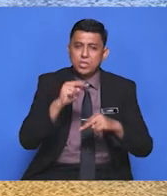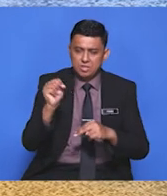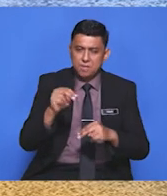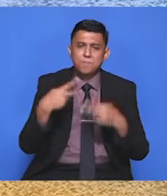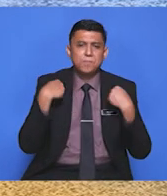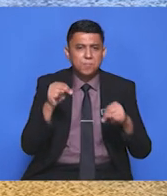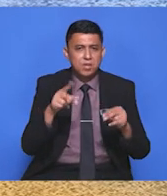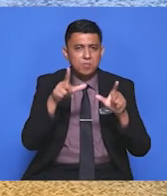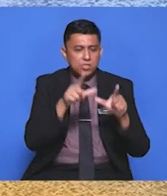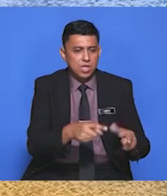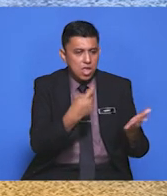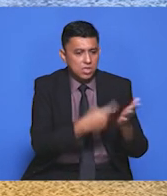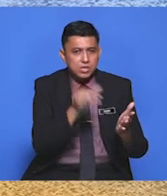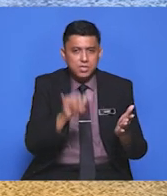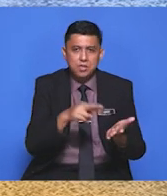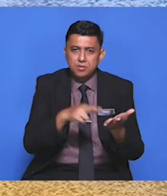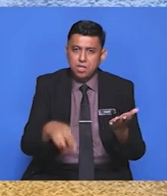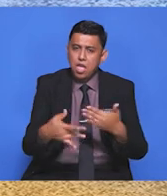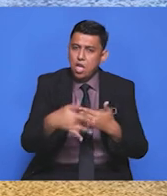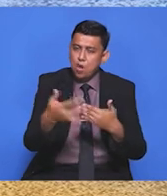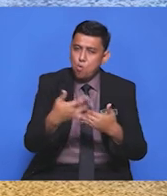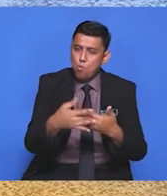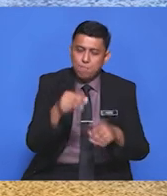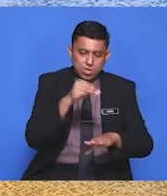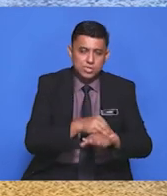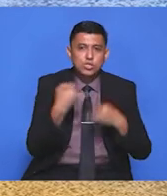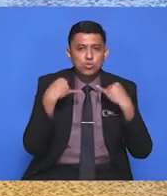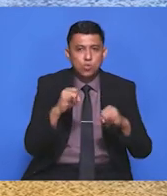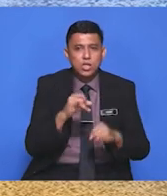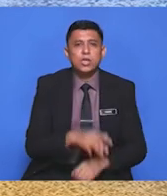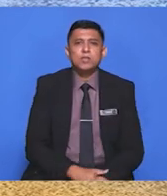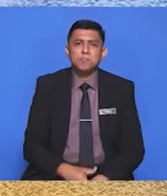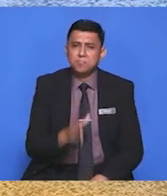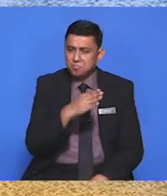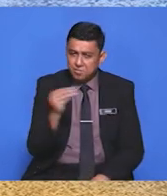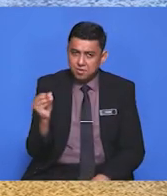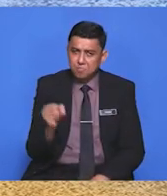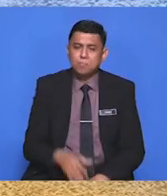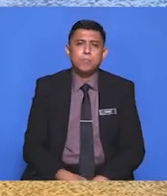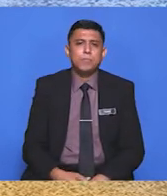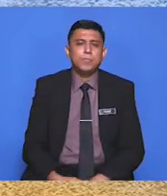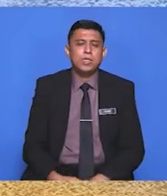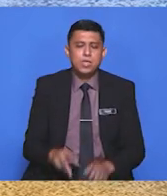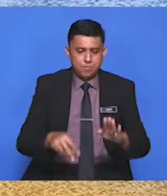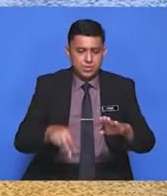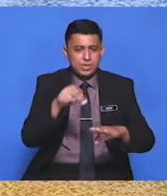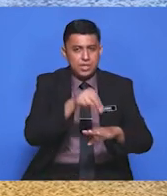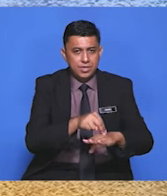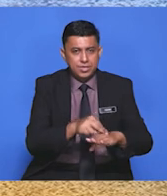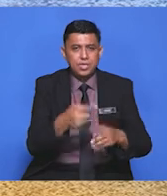perniagaan meletakkan harga yang rendah di awal tempoh jualan dan perniagaan akan menaikkan